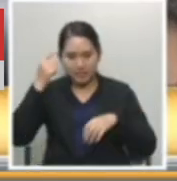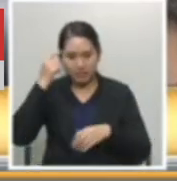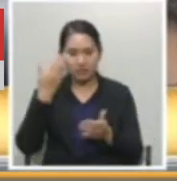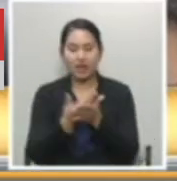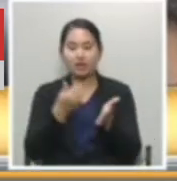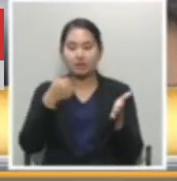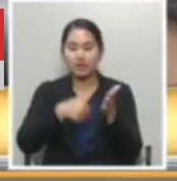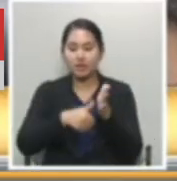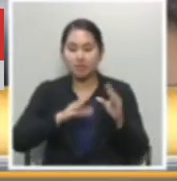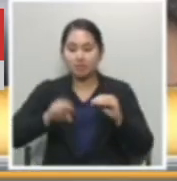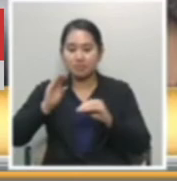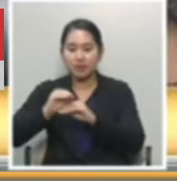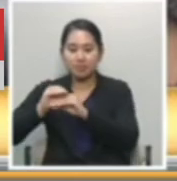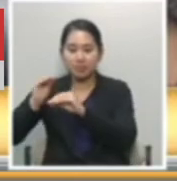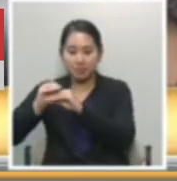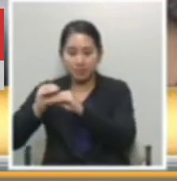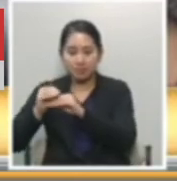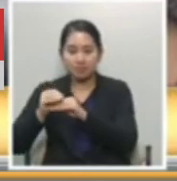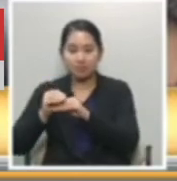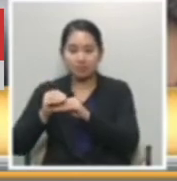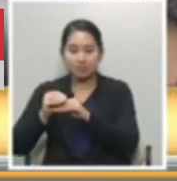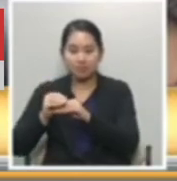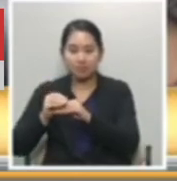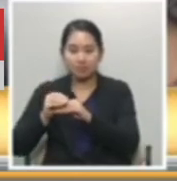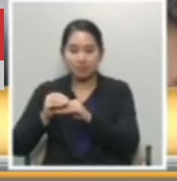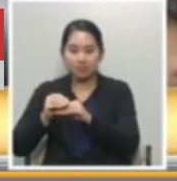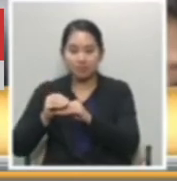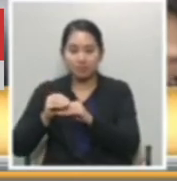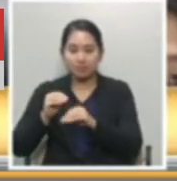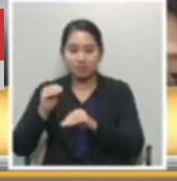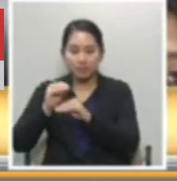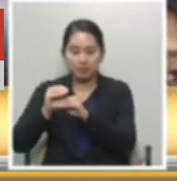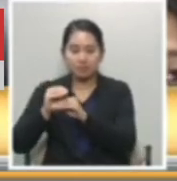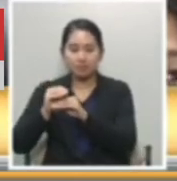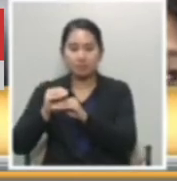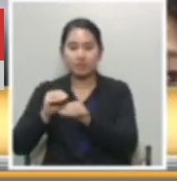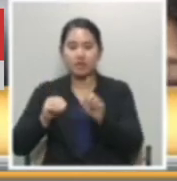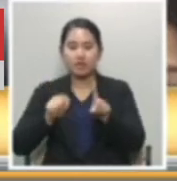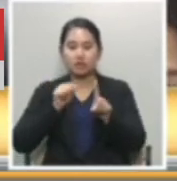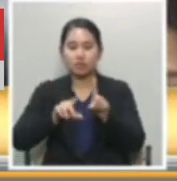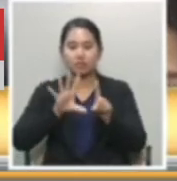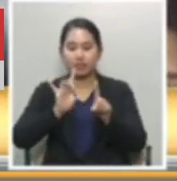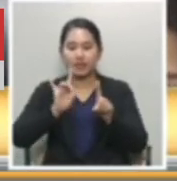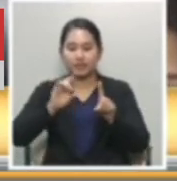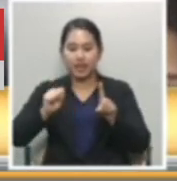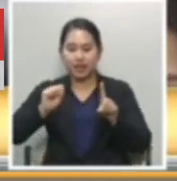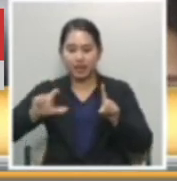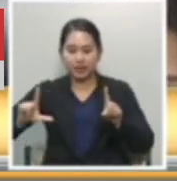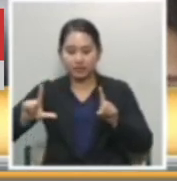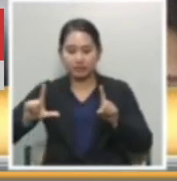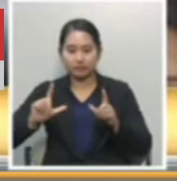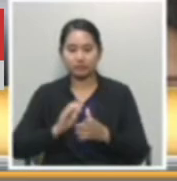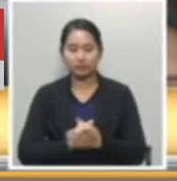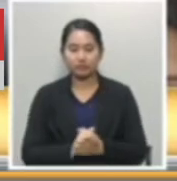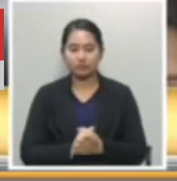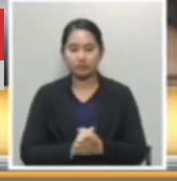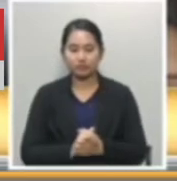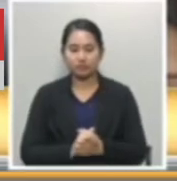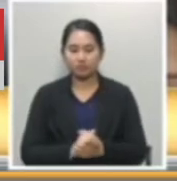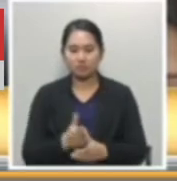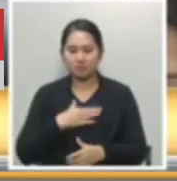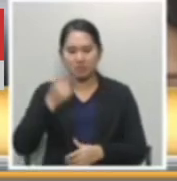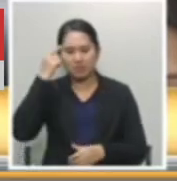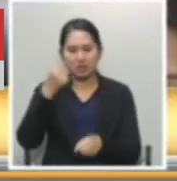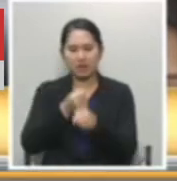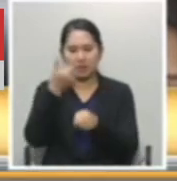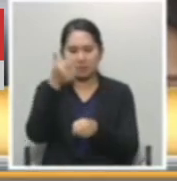เพิ่มขึ้นได้จากปีที่แล้วเนี่ยสูงขึ้นถึง 1.81 แสนล้านบาทนะครับมันเป็นไปไม่ได้